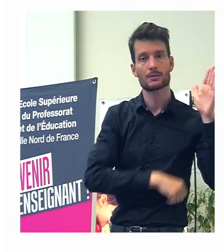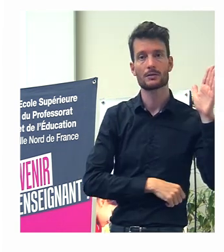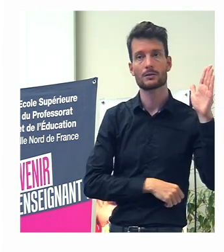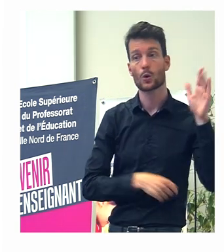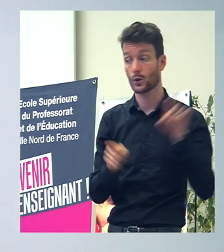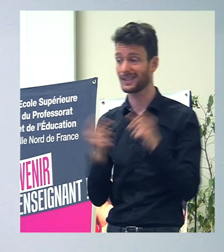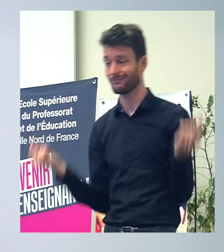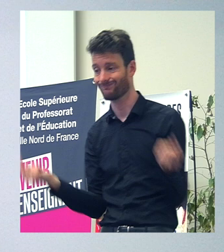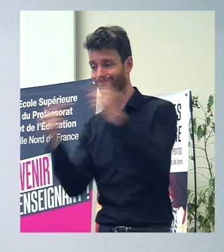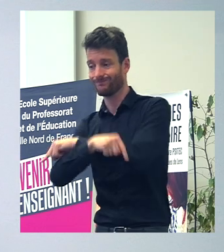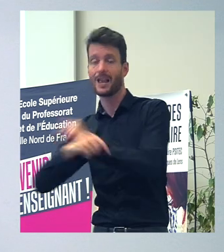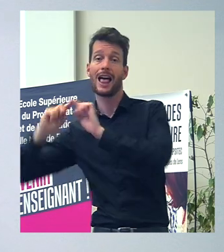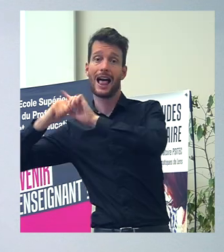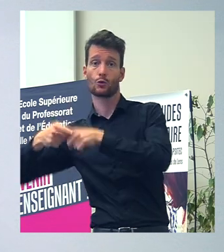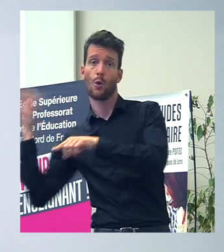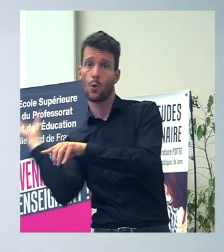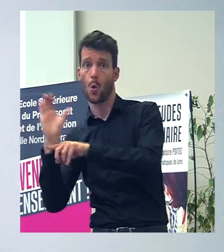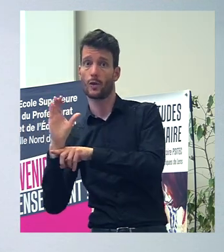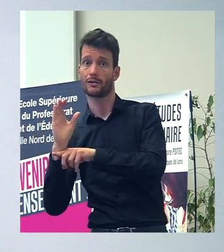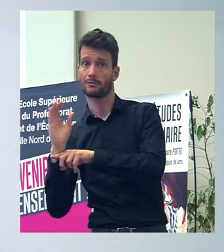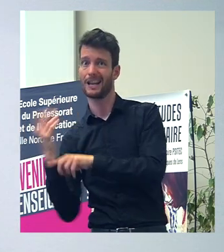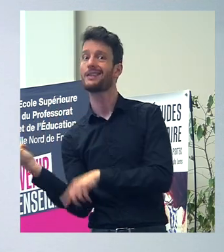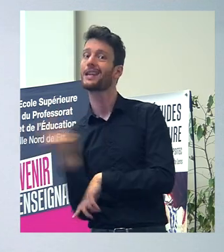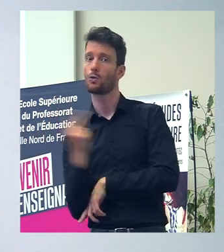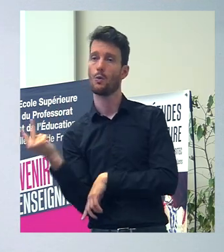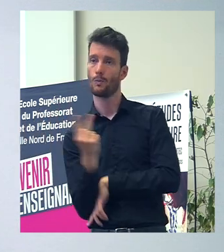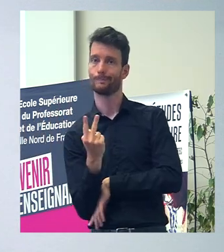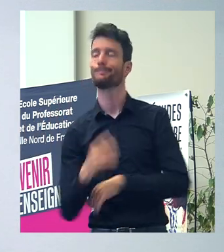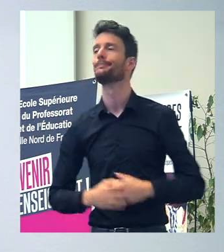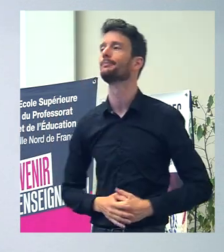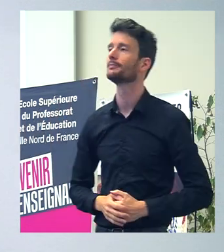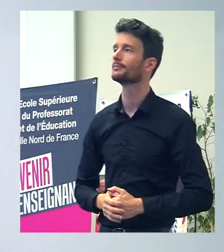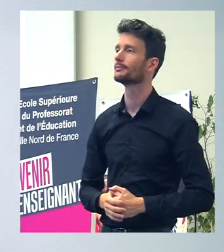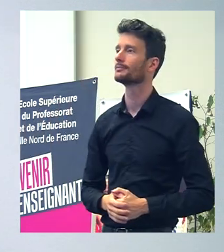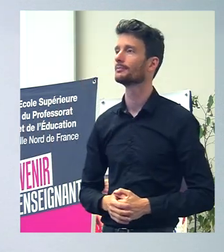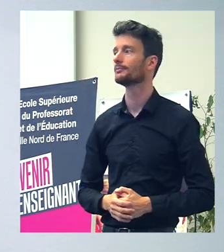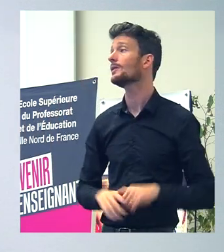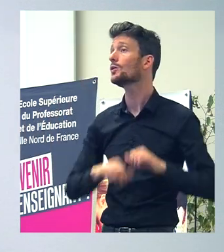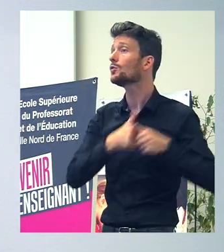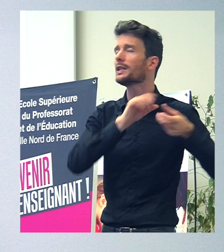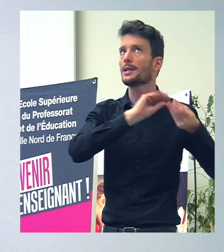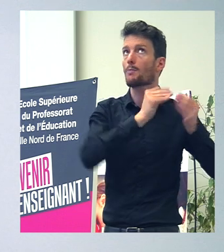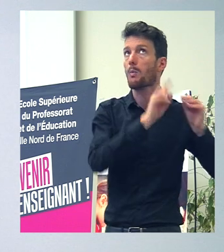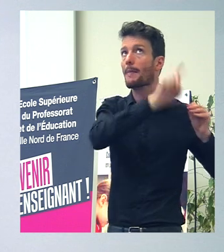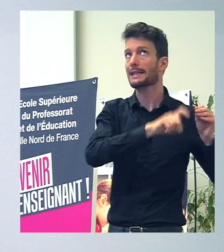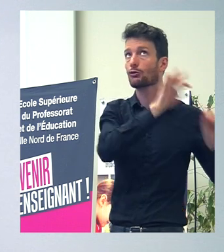au contraire, des arguments contre la règle d'action, en lien avec la problématique